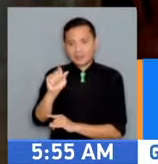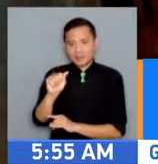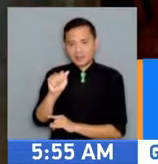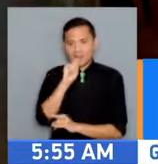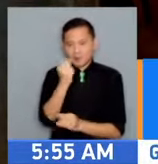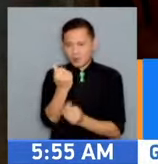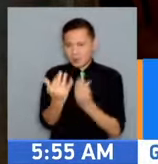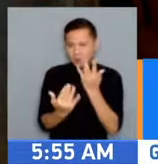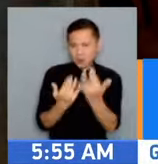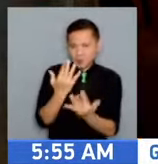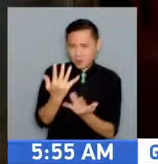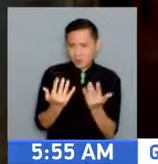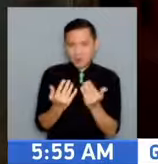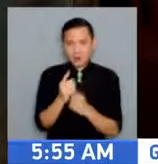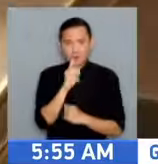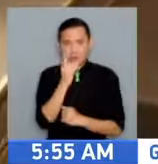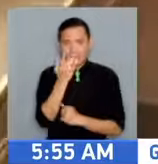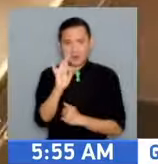word na